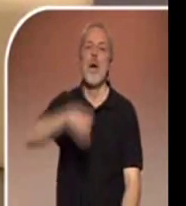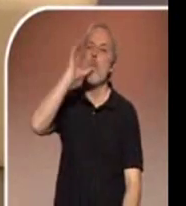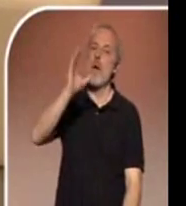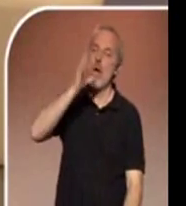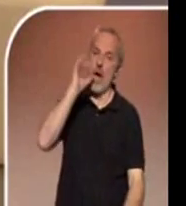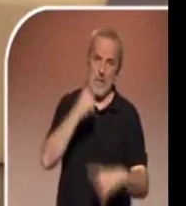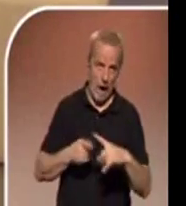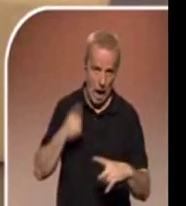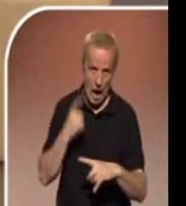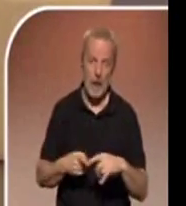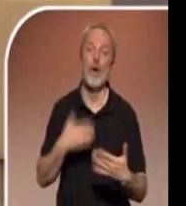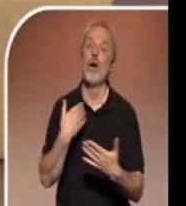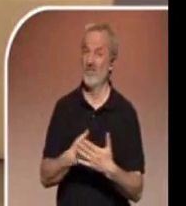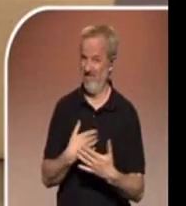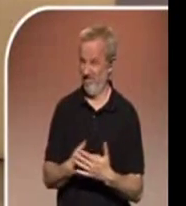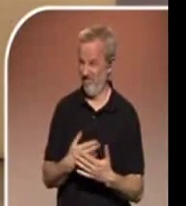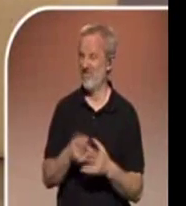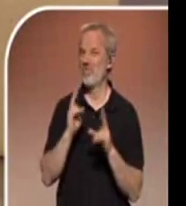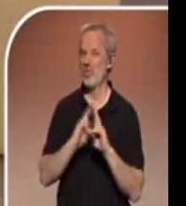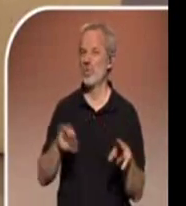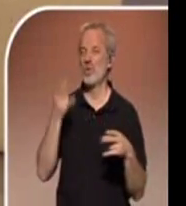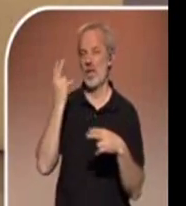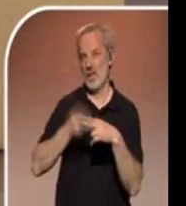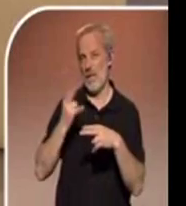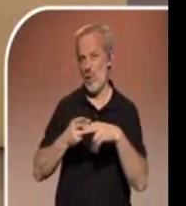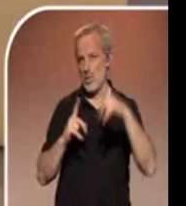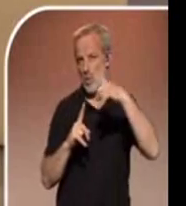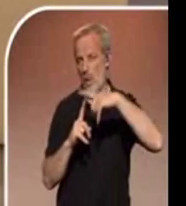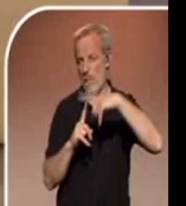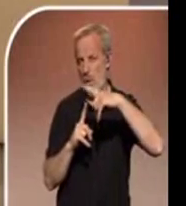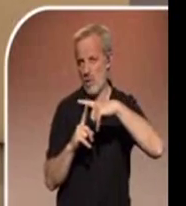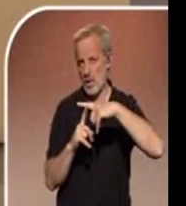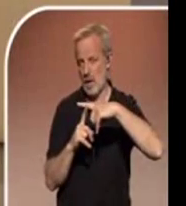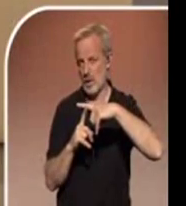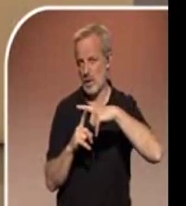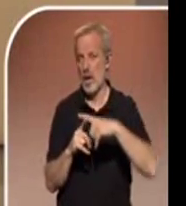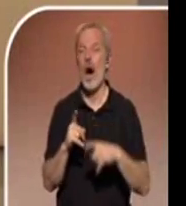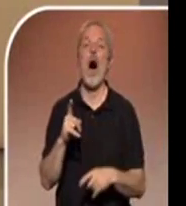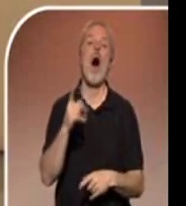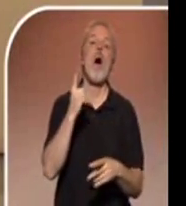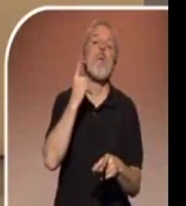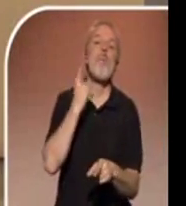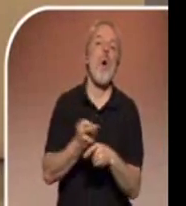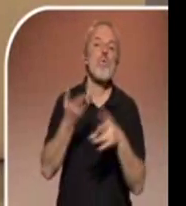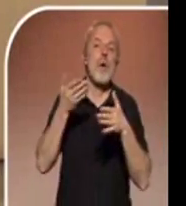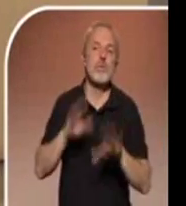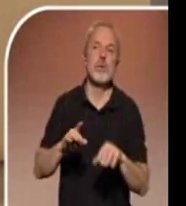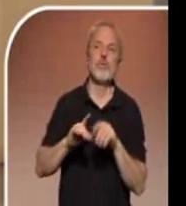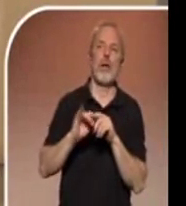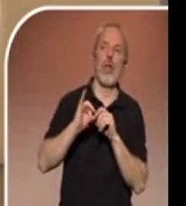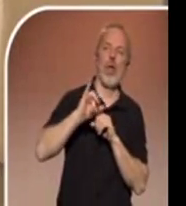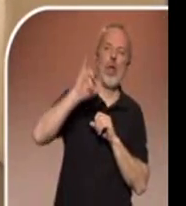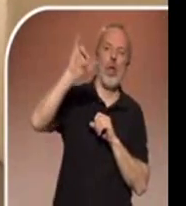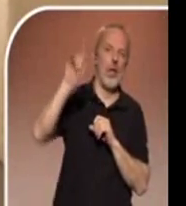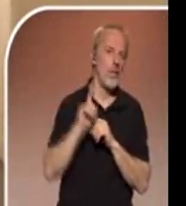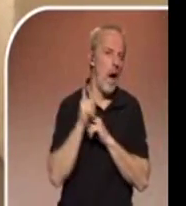na toaletu, tak tu trombózu může dostat. Jedná se skutečně o ale lety dlouhé a nebo